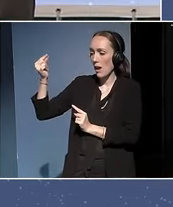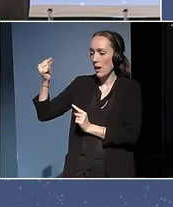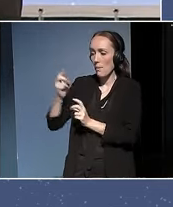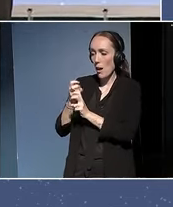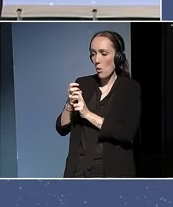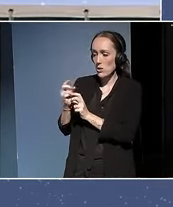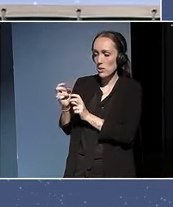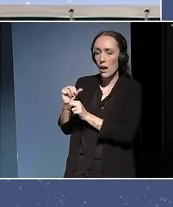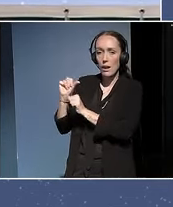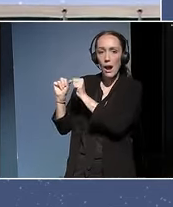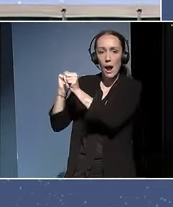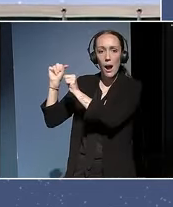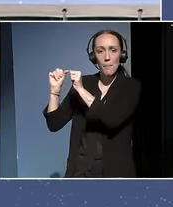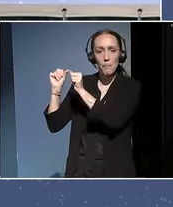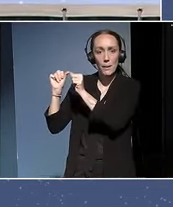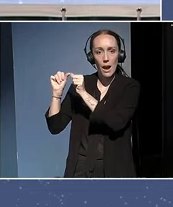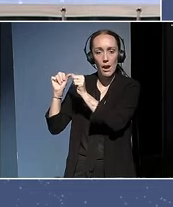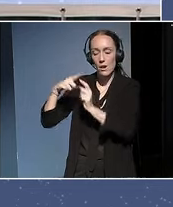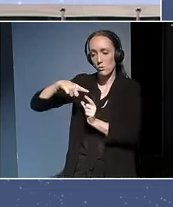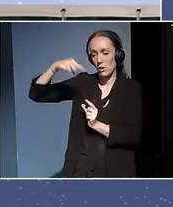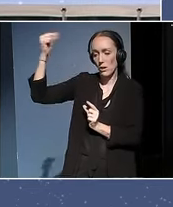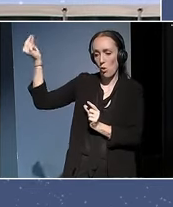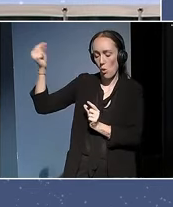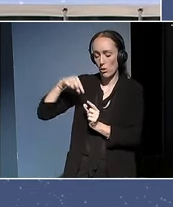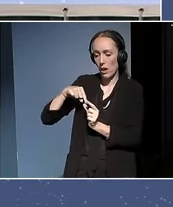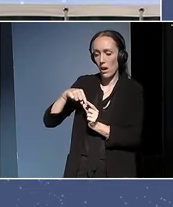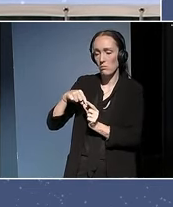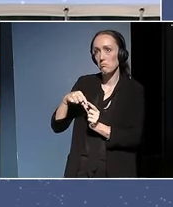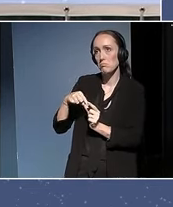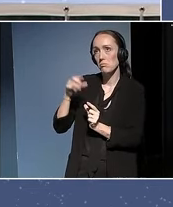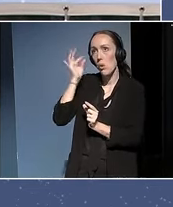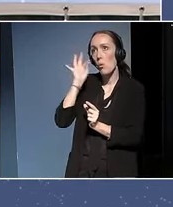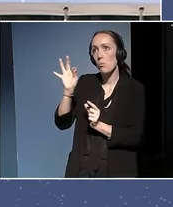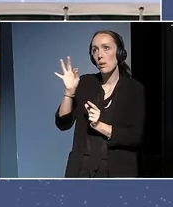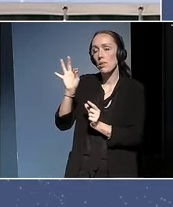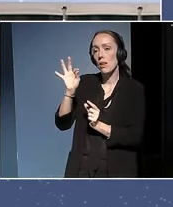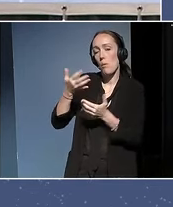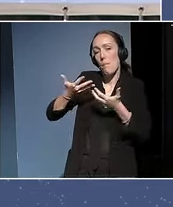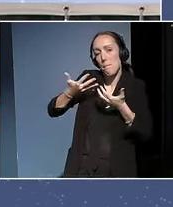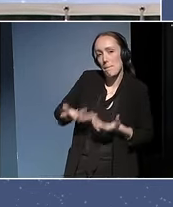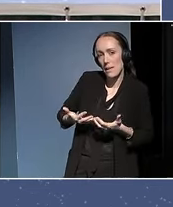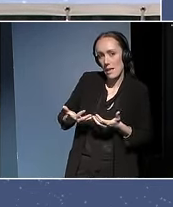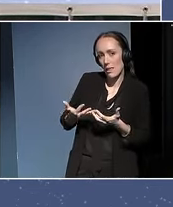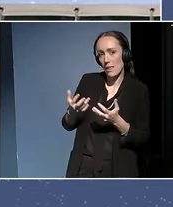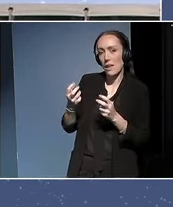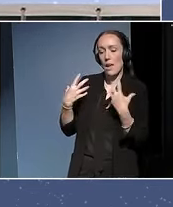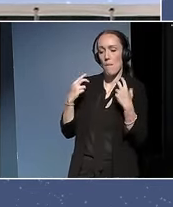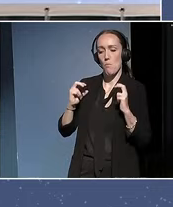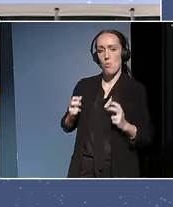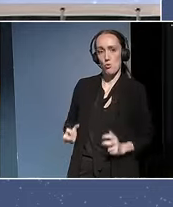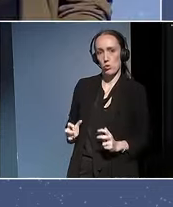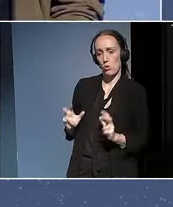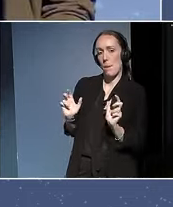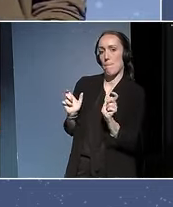massicce servivano per eh m per per ancorare diciamo muscol ancorare muscoli potenti muscoli che